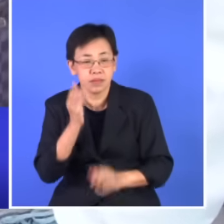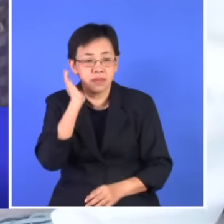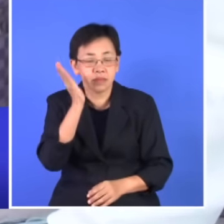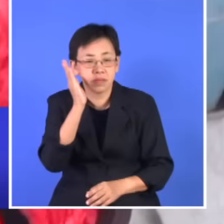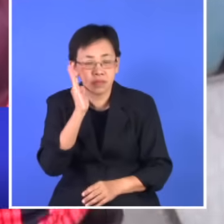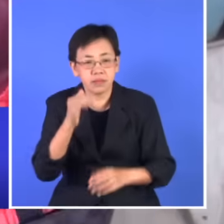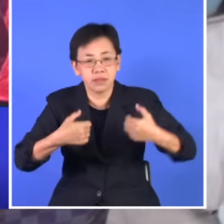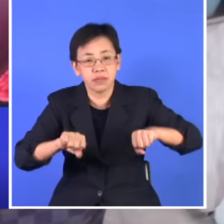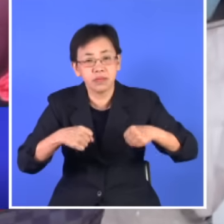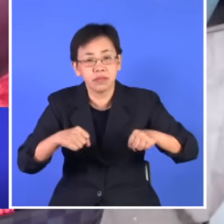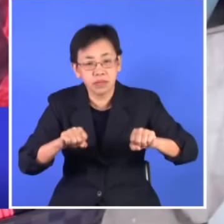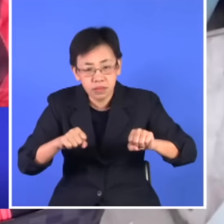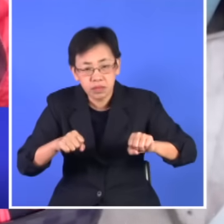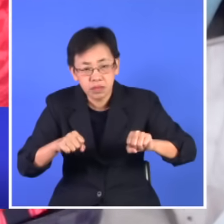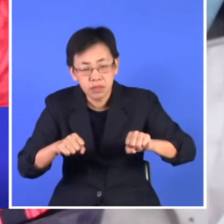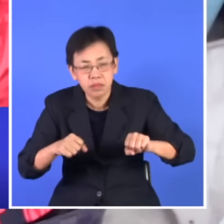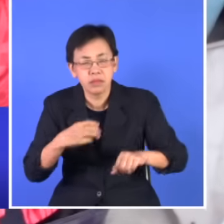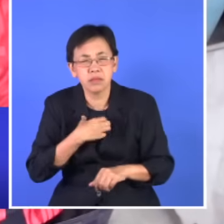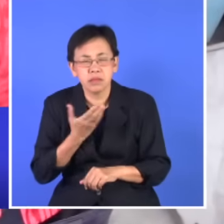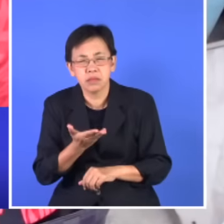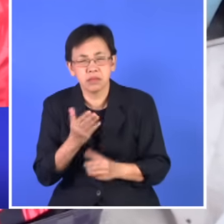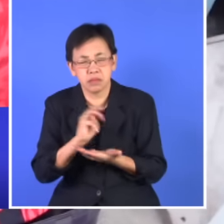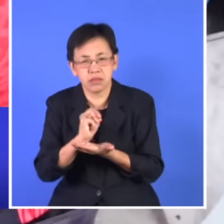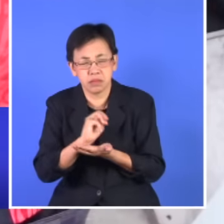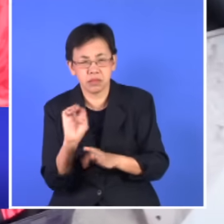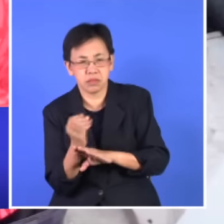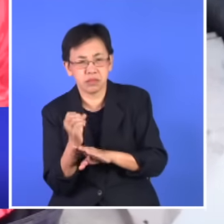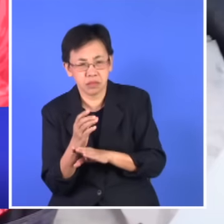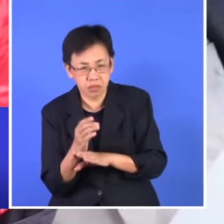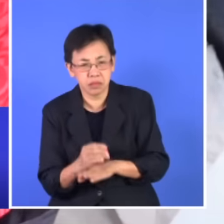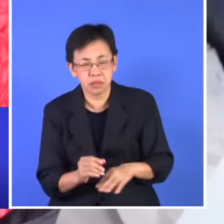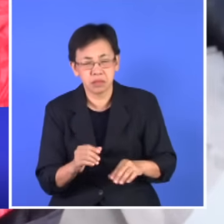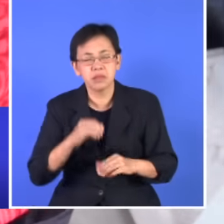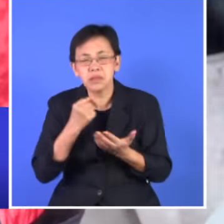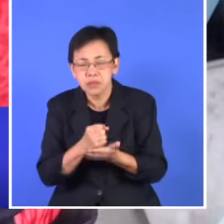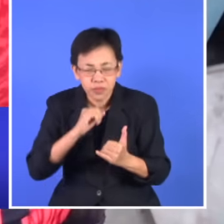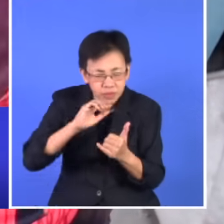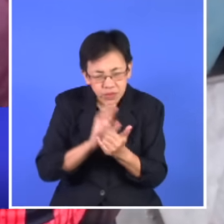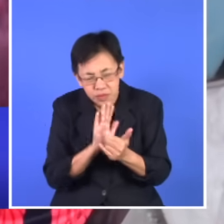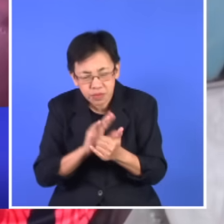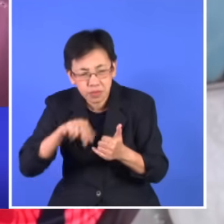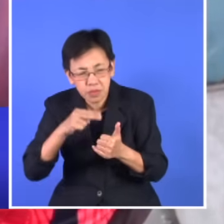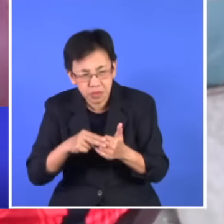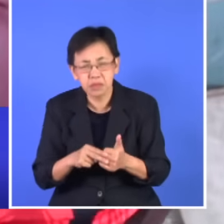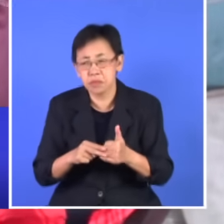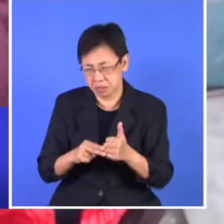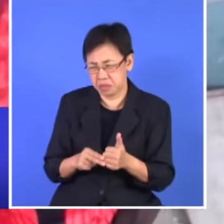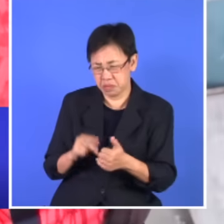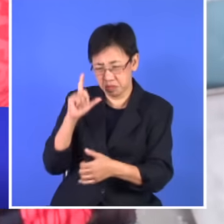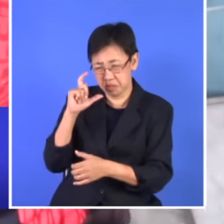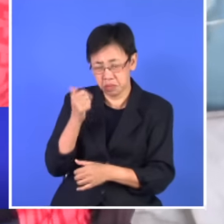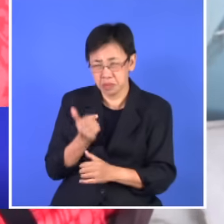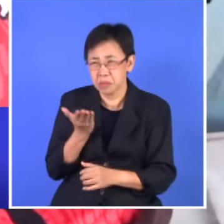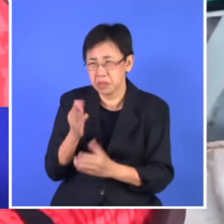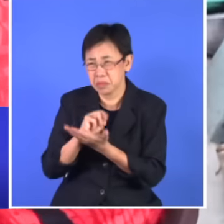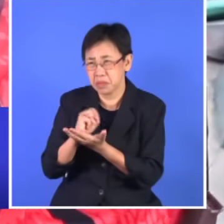คนขี่รถจักรยานยนต์เนี่ยขอให้กู้ภัยพี่นอกจากปฐมพยาบาลผมแล้วเนี่ยพี่ช่วยถ่ายรูปผมหน่อยได้มั้ยถ่ายรูป